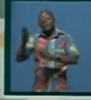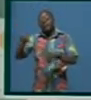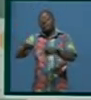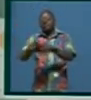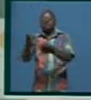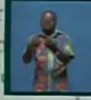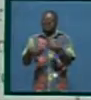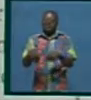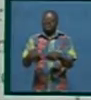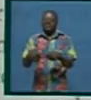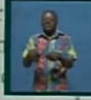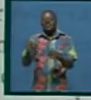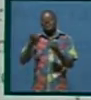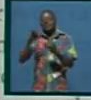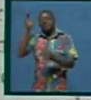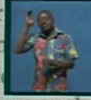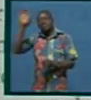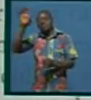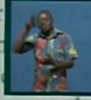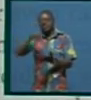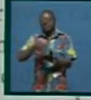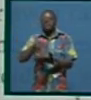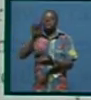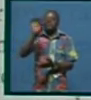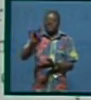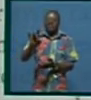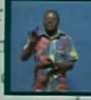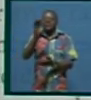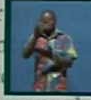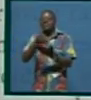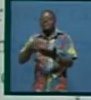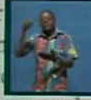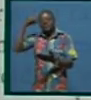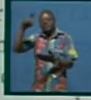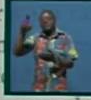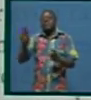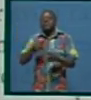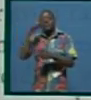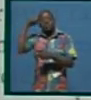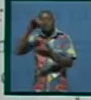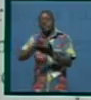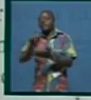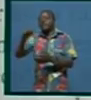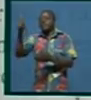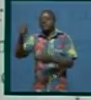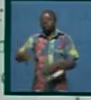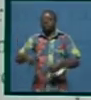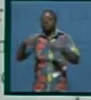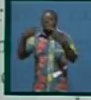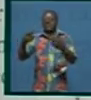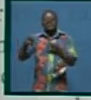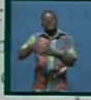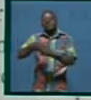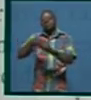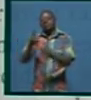aujourd'hui au Faso, car en 2008, un certain Zuma avait le vent en poupe au détriment de Thabo Mbeki qui rendait le tablier.